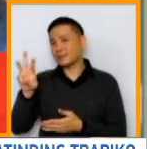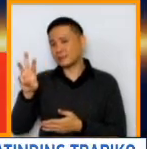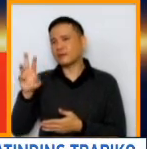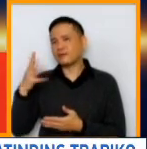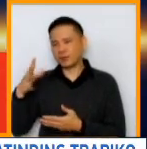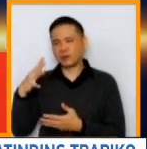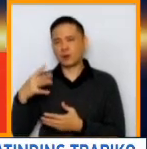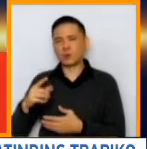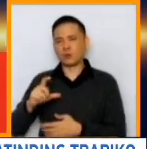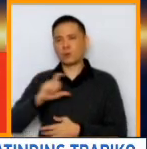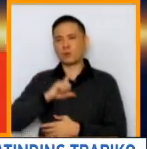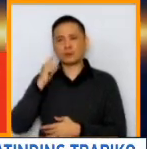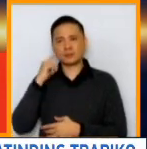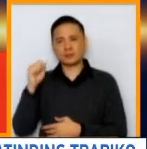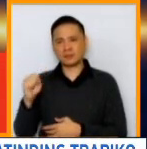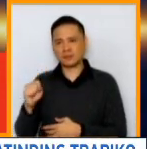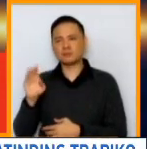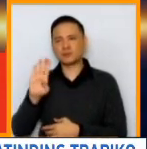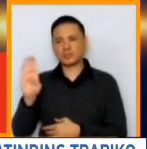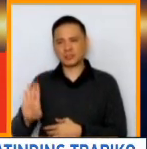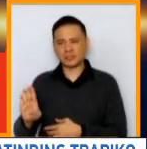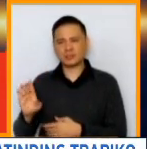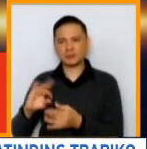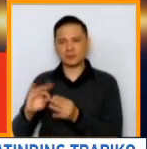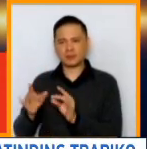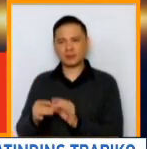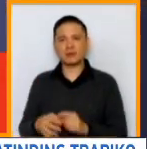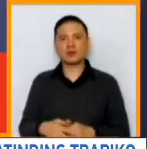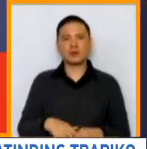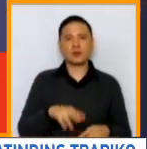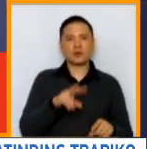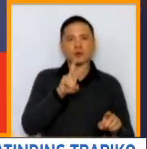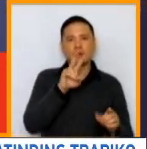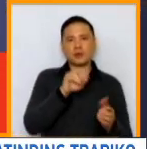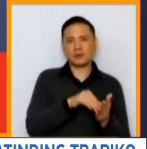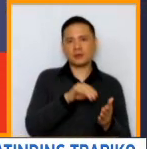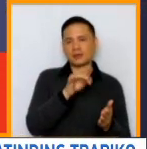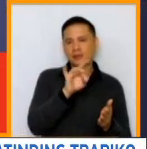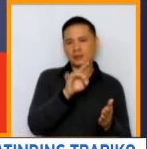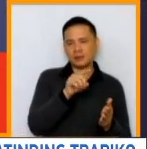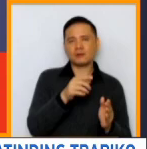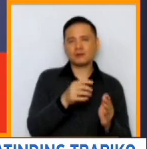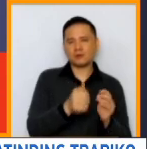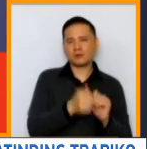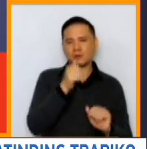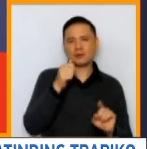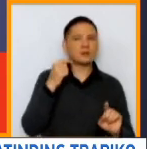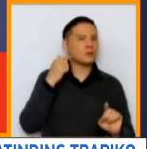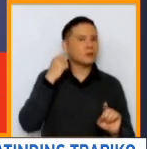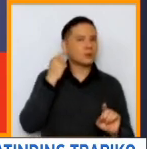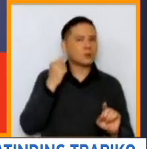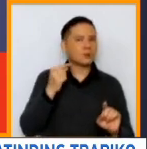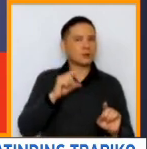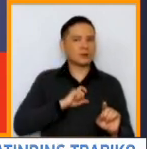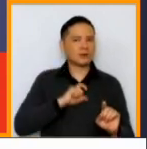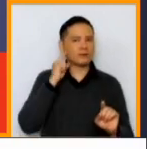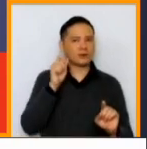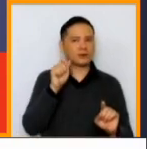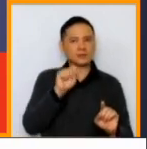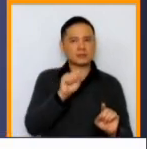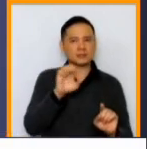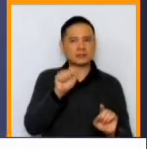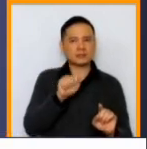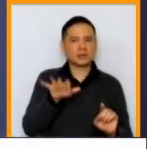Olympics. 2018 naman ang mag-gold siya sa Asian Games. Matatandaan na noong 2019, nag-post si Hidilyn sa